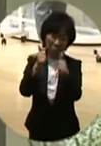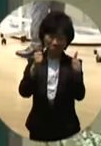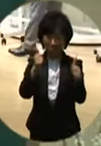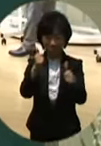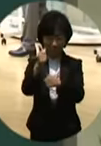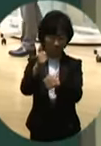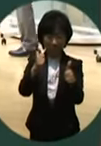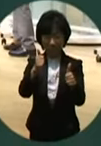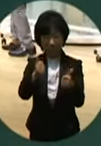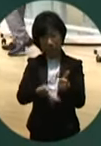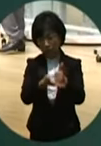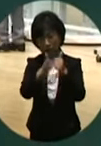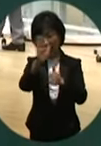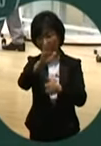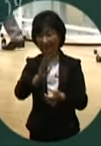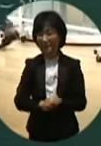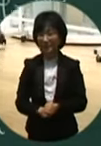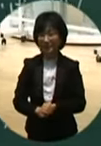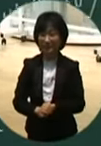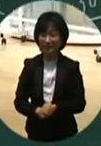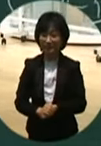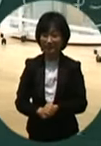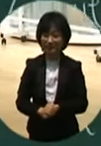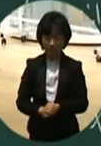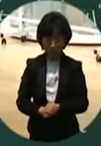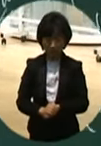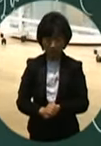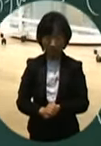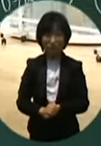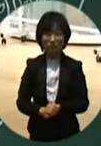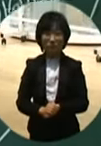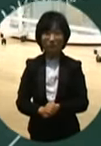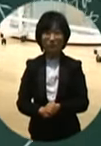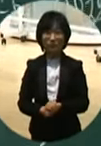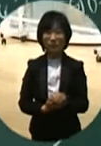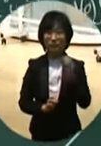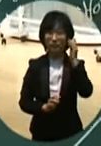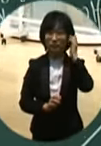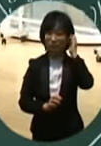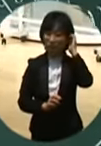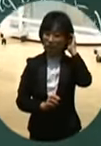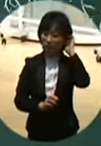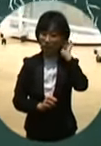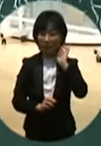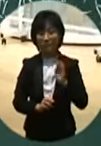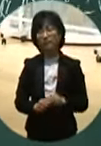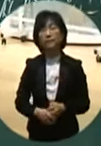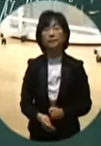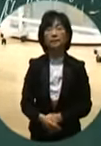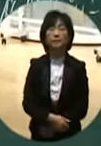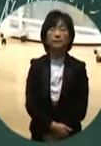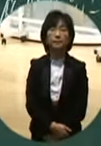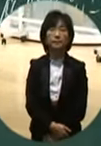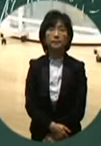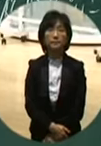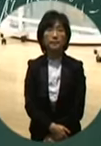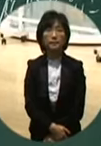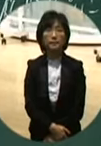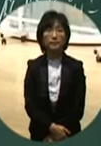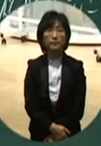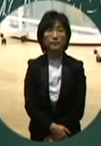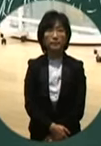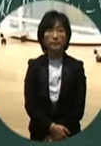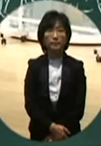not respect the assistant pastors. 그렇죠. Right? 아이고 뭐 우리 부교역자 존 그렇게 하지 않습니다. So they don't really respect the assistant pastors. 다